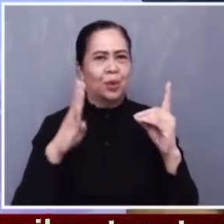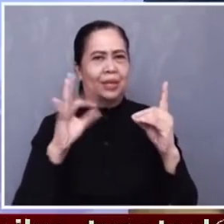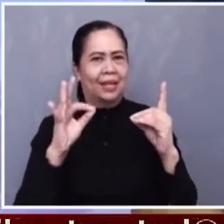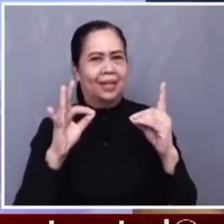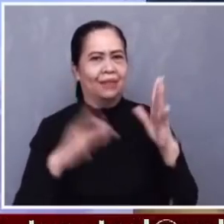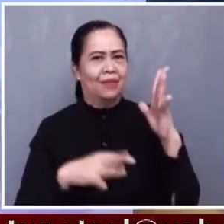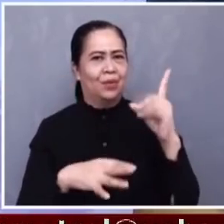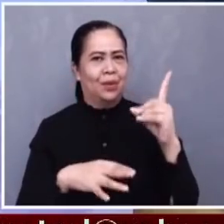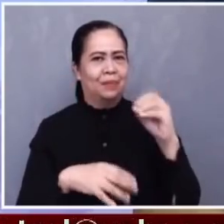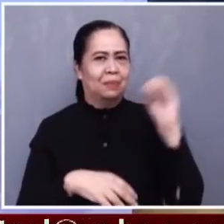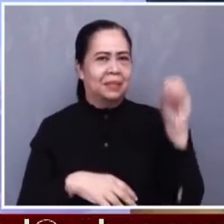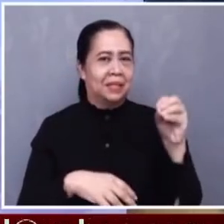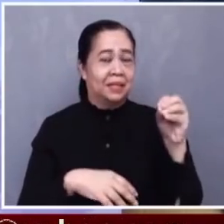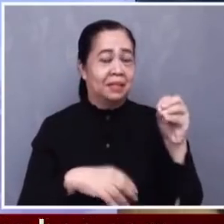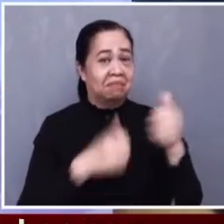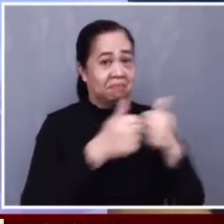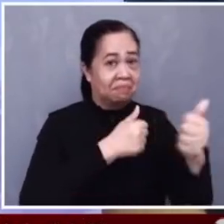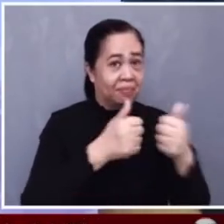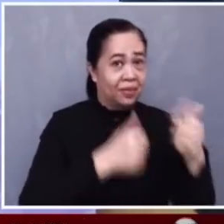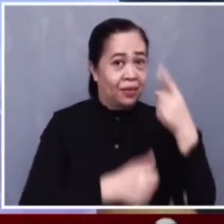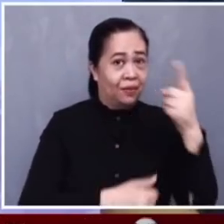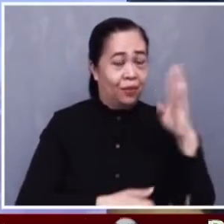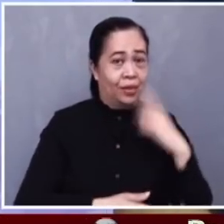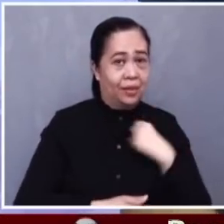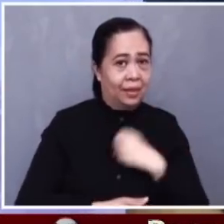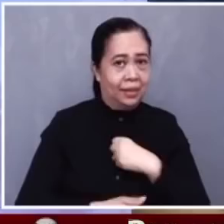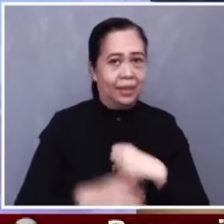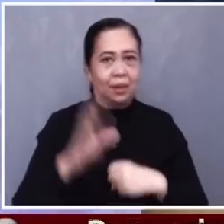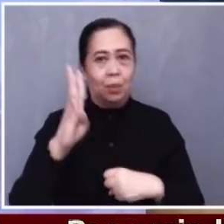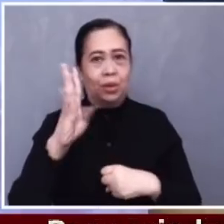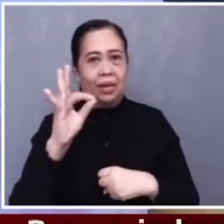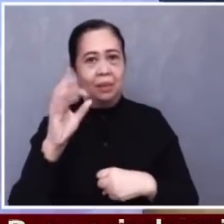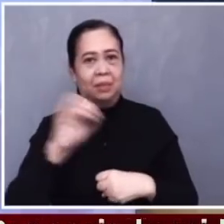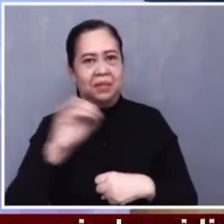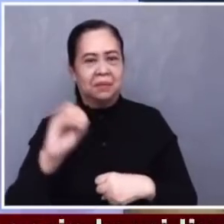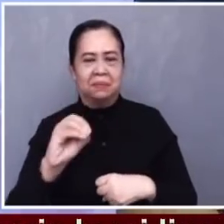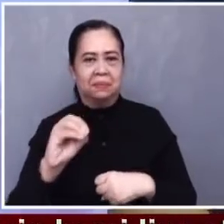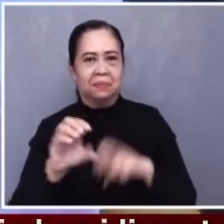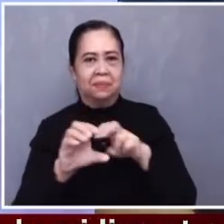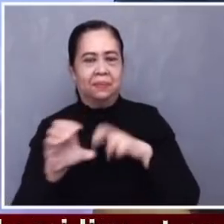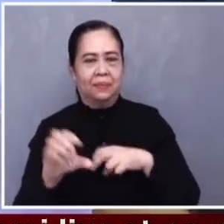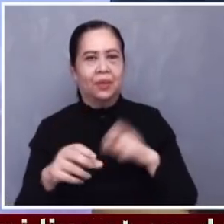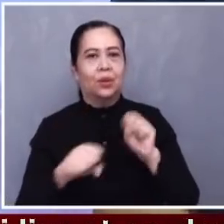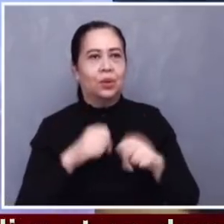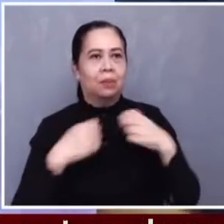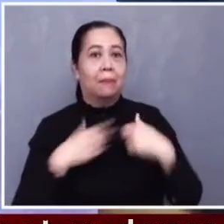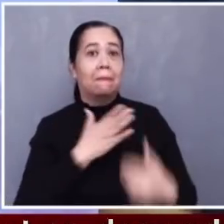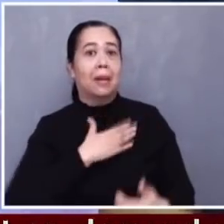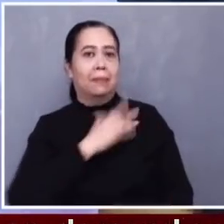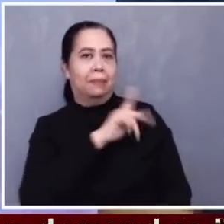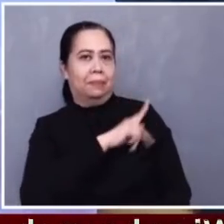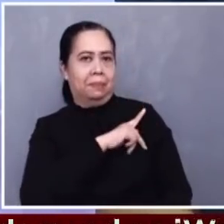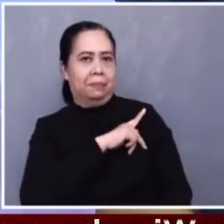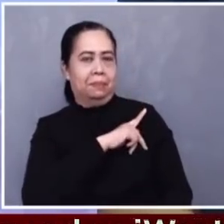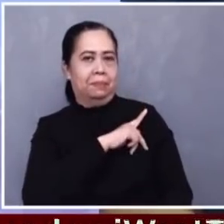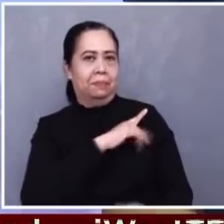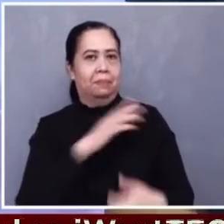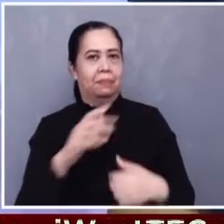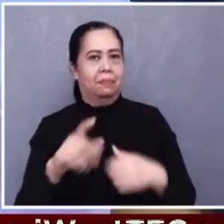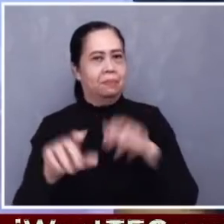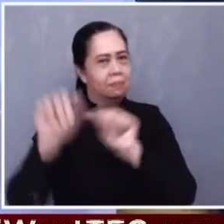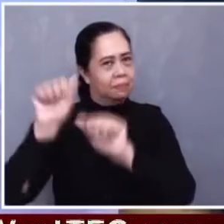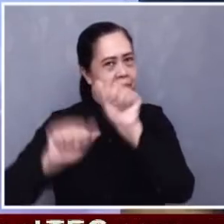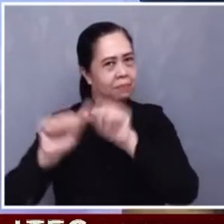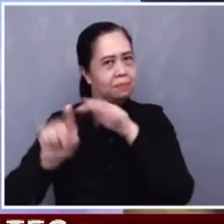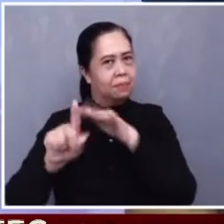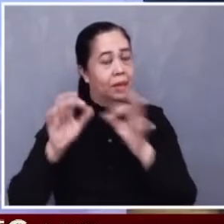51% running, 49% not running. So yan po ang aking personal assessment kung tatakbo